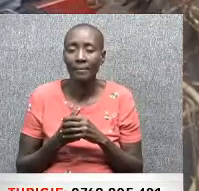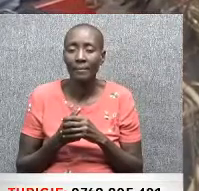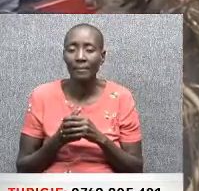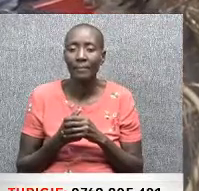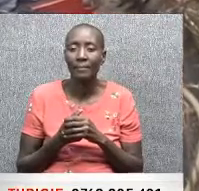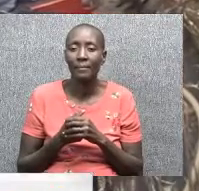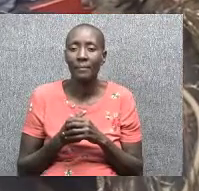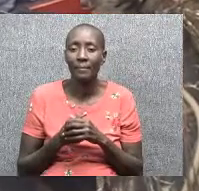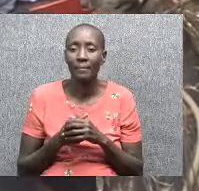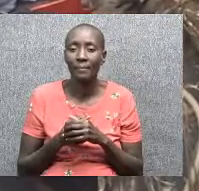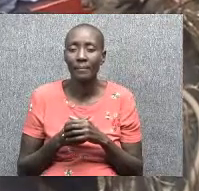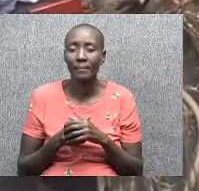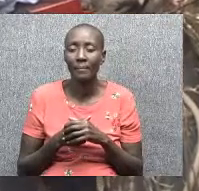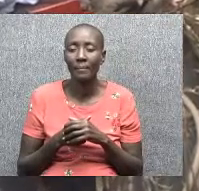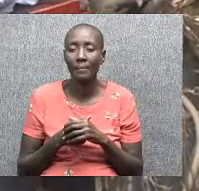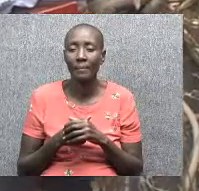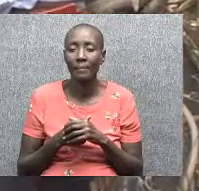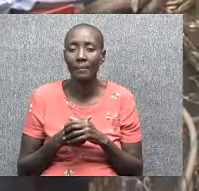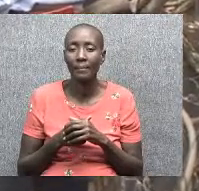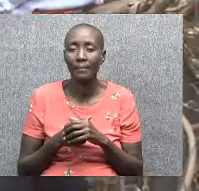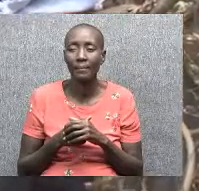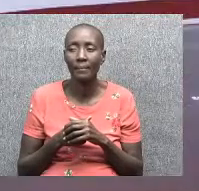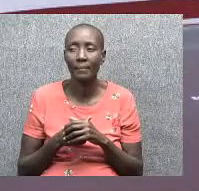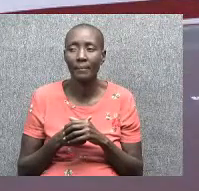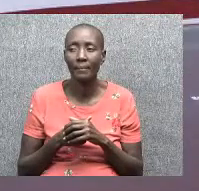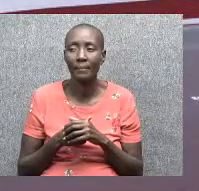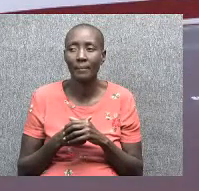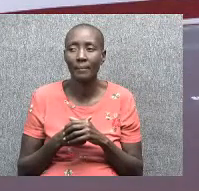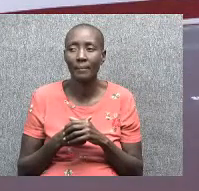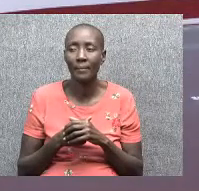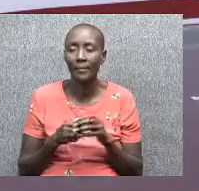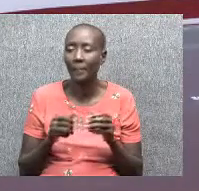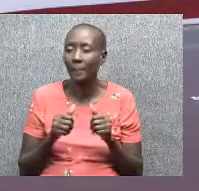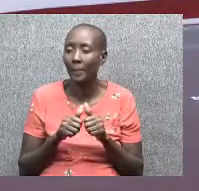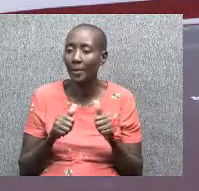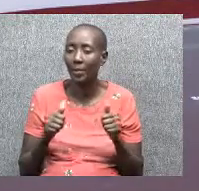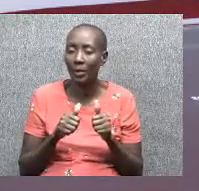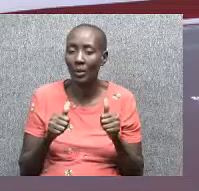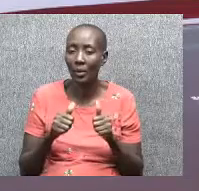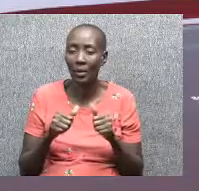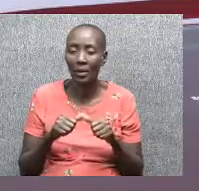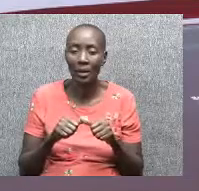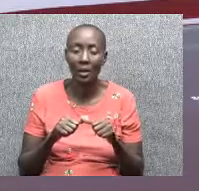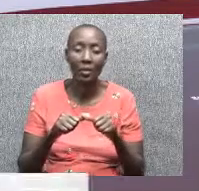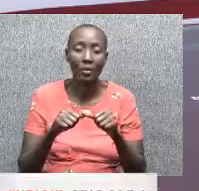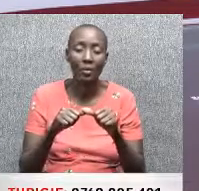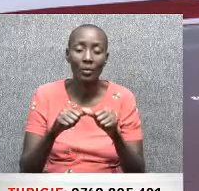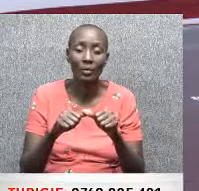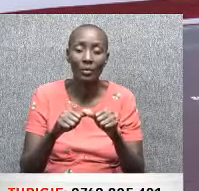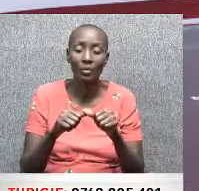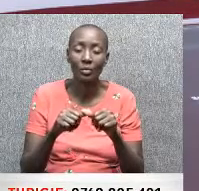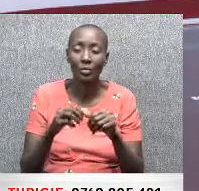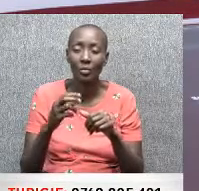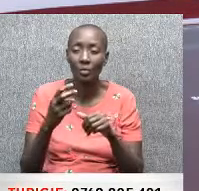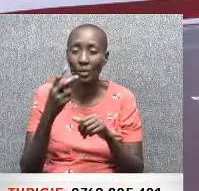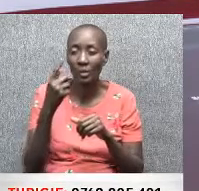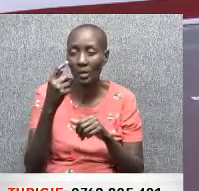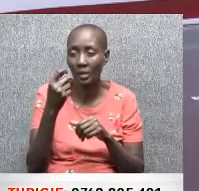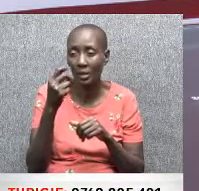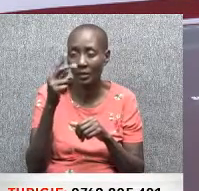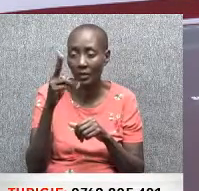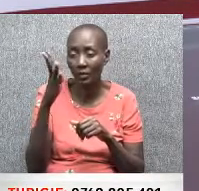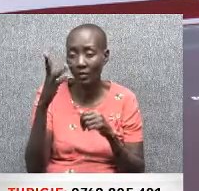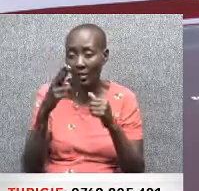eneo la Shiranga, kaunti ya Nairobi. Barabara, mtazamaji, naendelea kutizama Upeo wa TV47, runinga